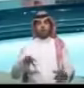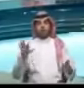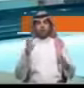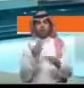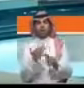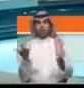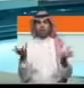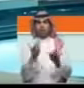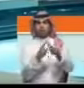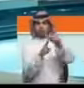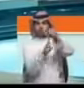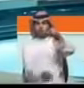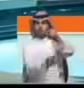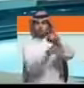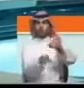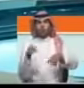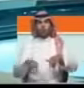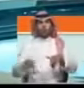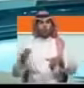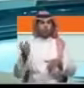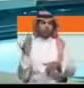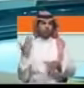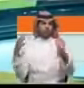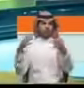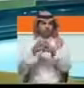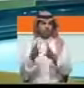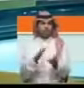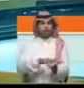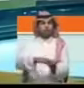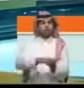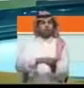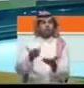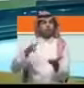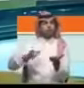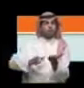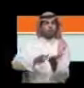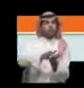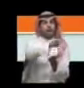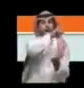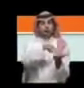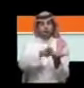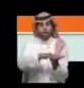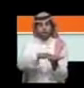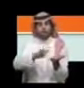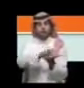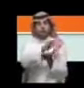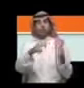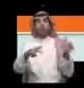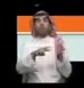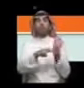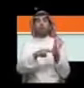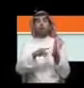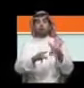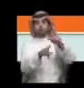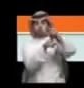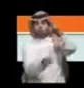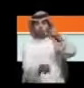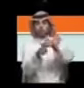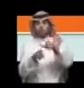استهدفت غارات في ساعات متأخرة من مساء أمس محيط مطار دمشق الدولي ومناطق أخرى في ريف دمشق الجنوبي